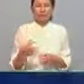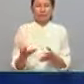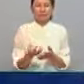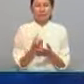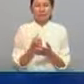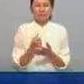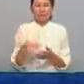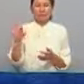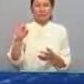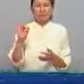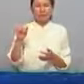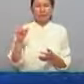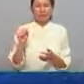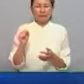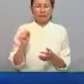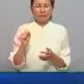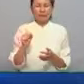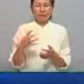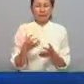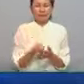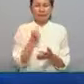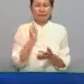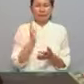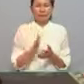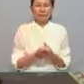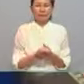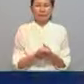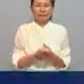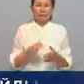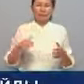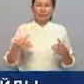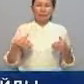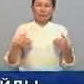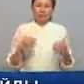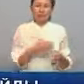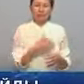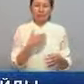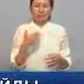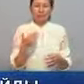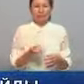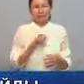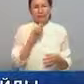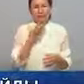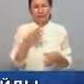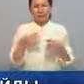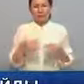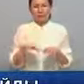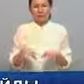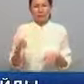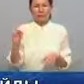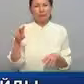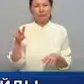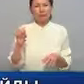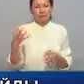дұға тілектерімізді қабыл етсін. Қасиетті айда жасаған ізгі тілек. Жақсы амалдарымызды Алла қабыл етіп, келесі айт